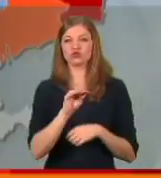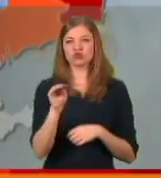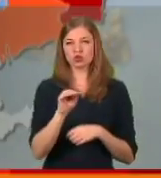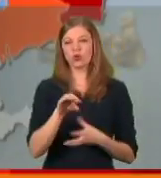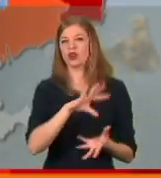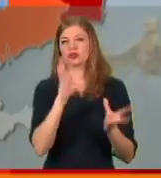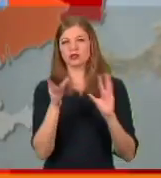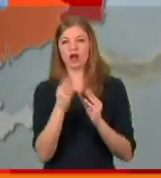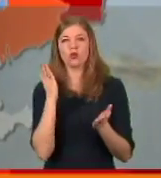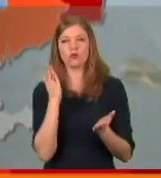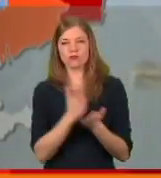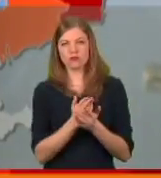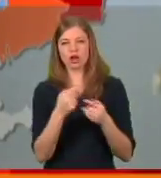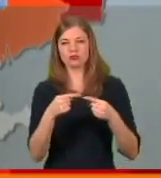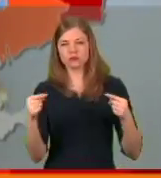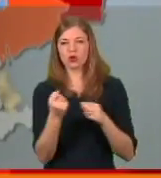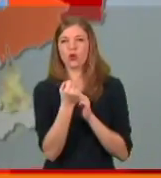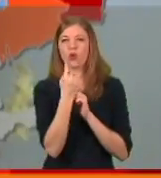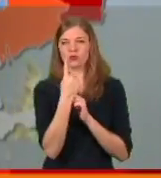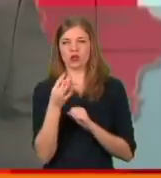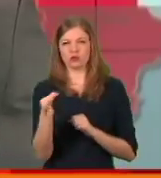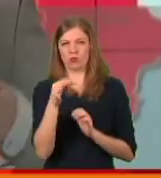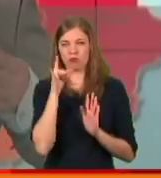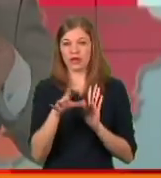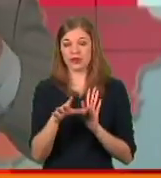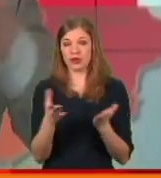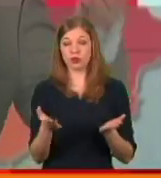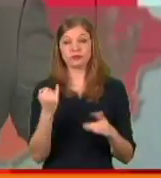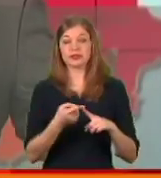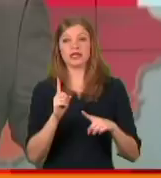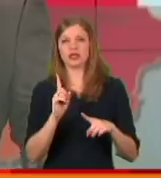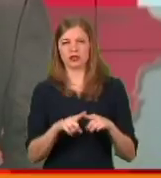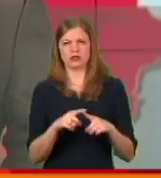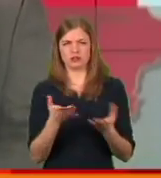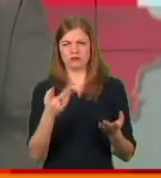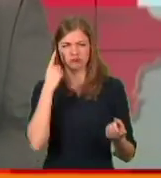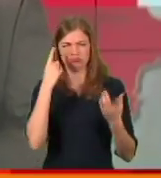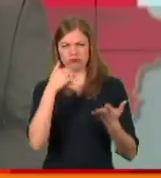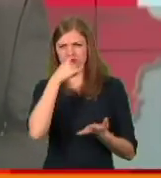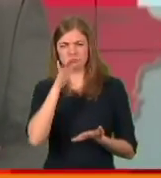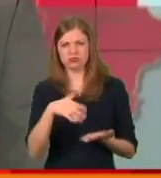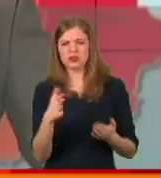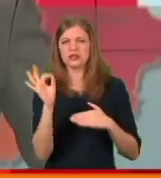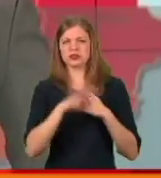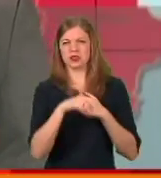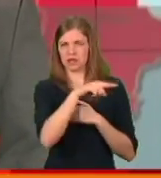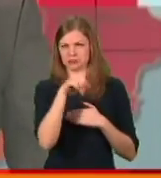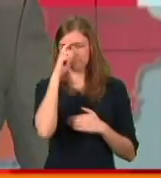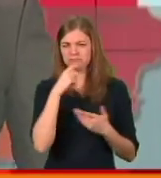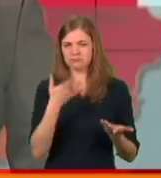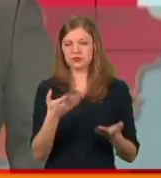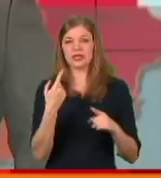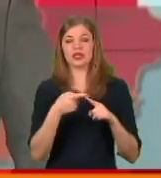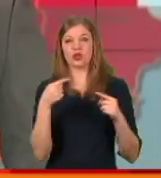Житомирі. Загалом має акції 11 Обленерго. І це не вміщається в головах наших західних партнерів.